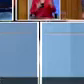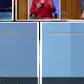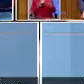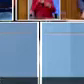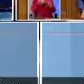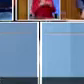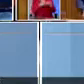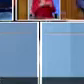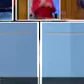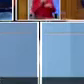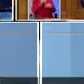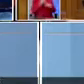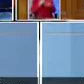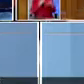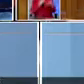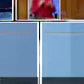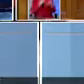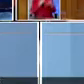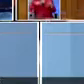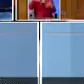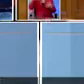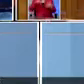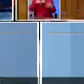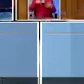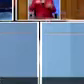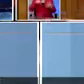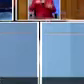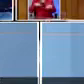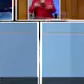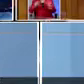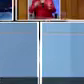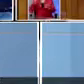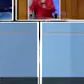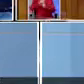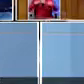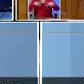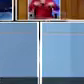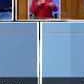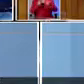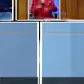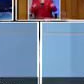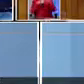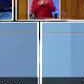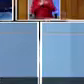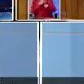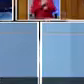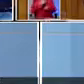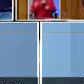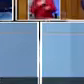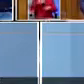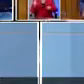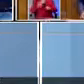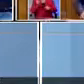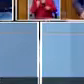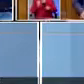παιδί ο Θεοχαρόπουλος, αλλά και αυτό πλανάται μεταξύ αντιφοκίδων. Η συμπεριφορά. Ναι. Είσαστε κοτοχωριανοί. Ναι. Η συμπεριφορά του